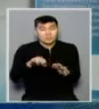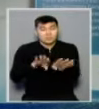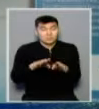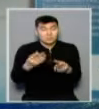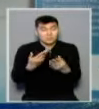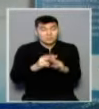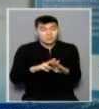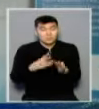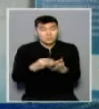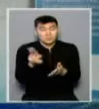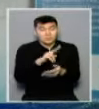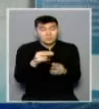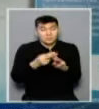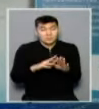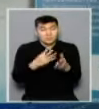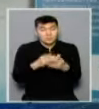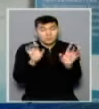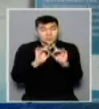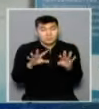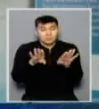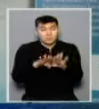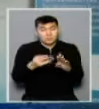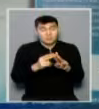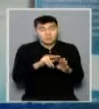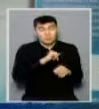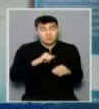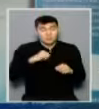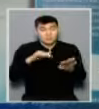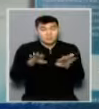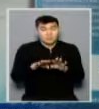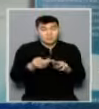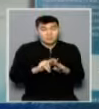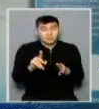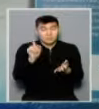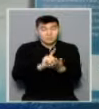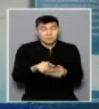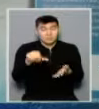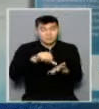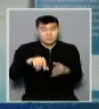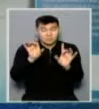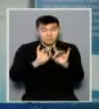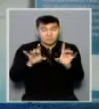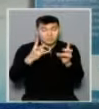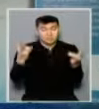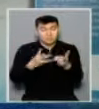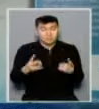событиях а декабрьских событий их надо рассказывать и мы сами участники событий должны активно в этом участвовать